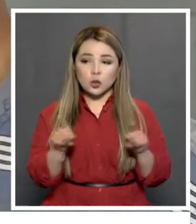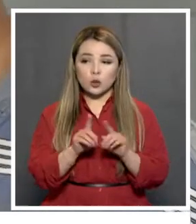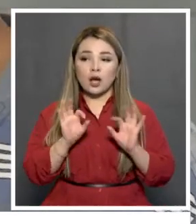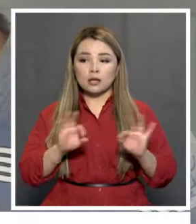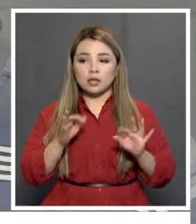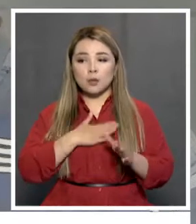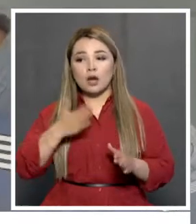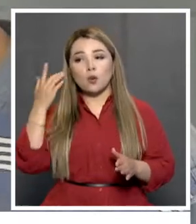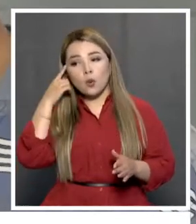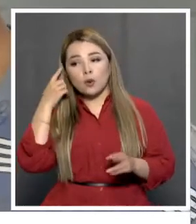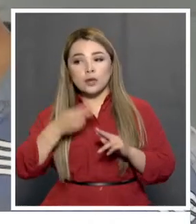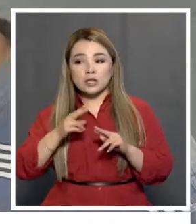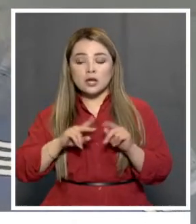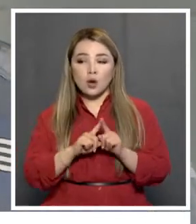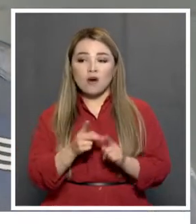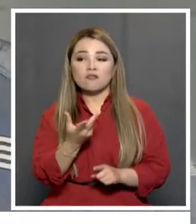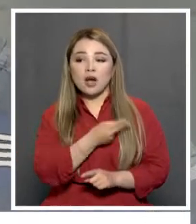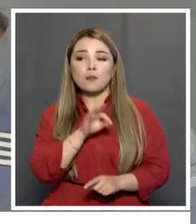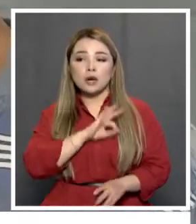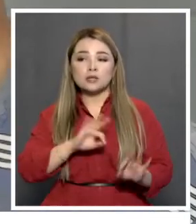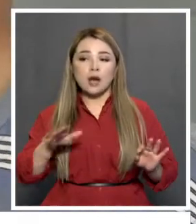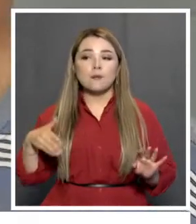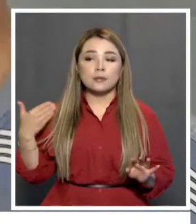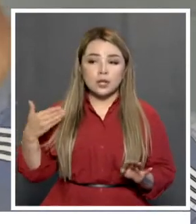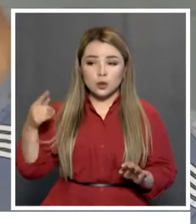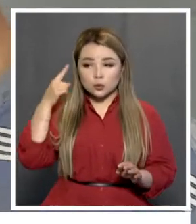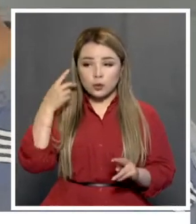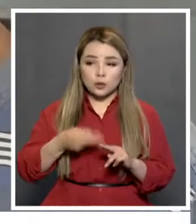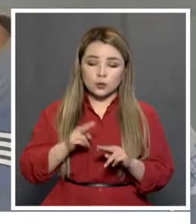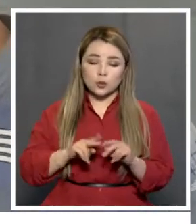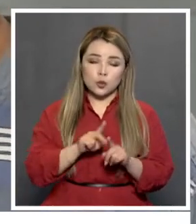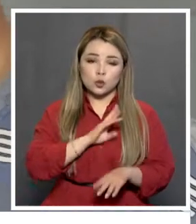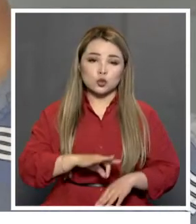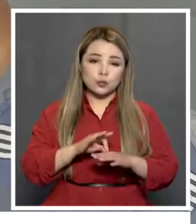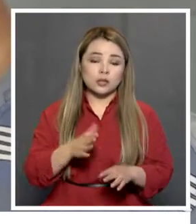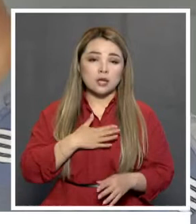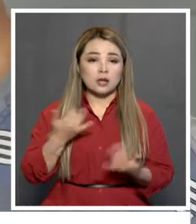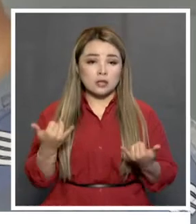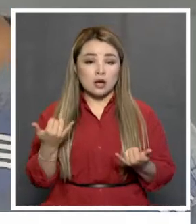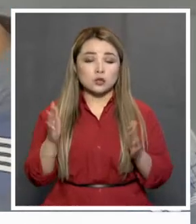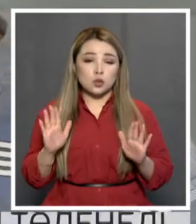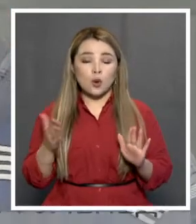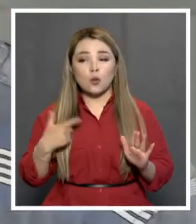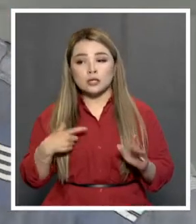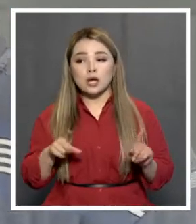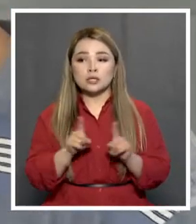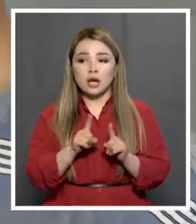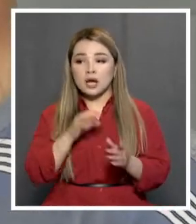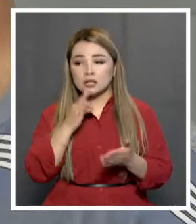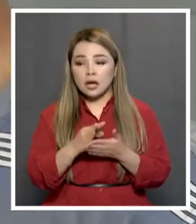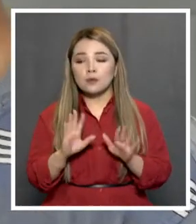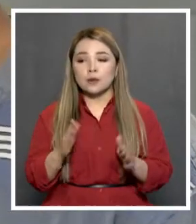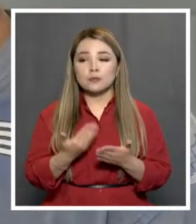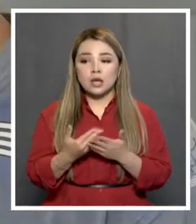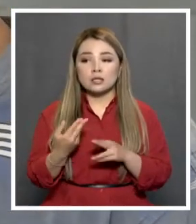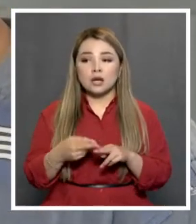мен өз ойым бұл вакцинация пайдалы деп ойлаймын. Өзім сол пайда істедім. Өйткені мен тек қана өзім үшін ғана емес, мен осы